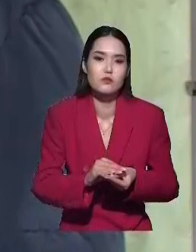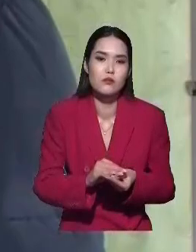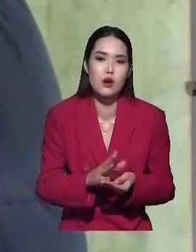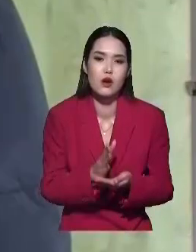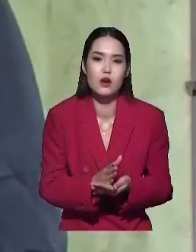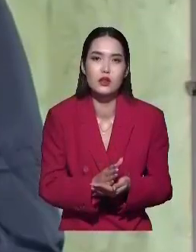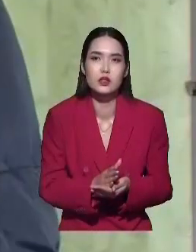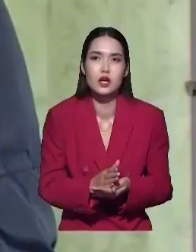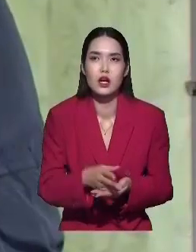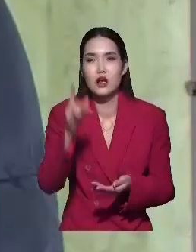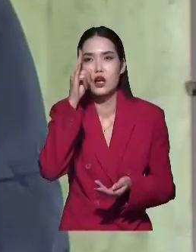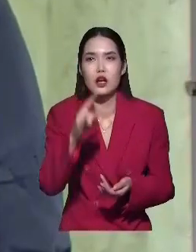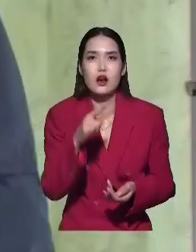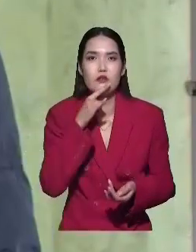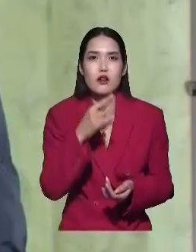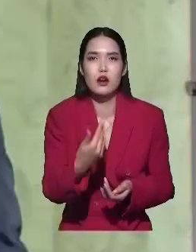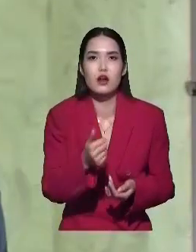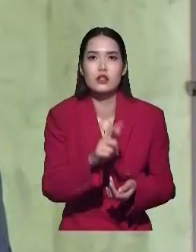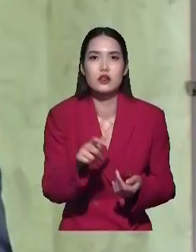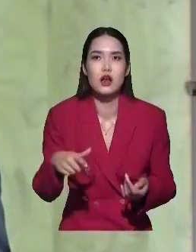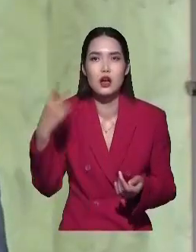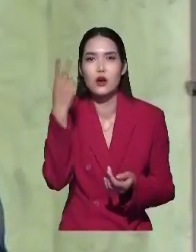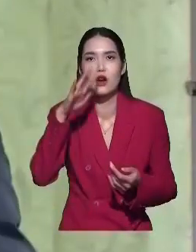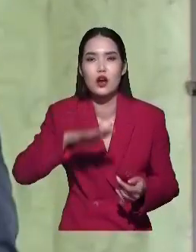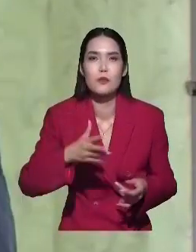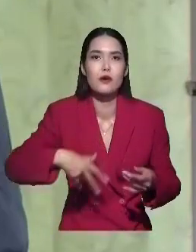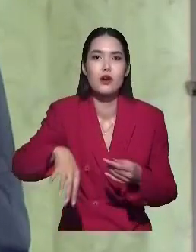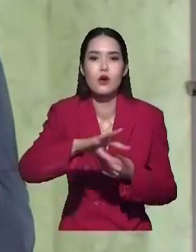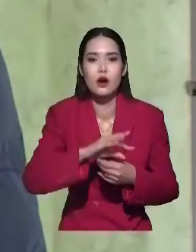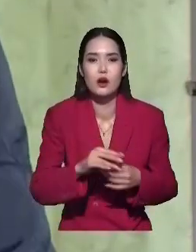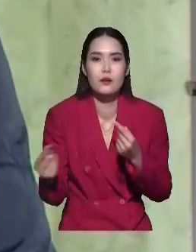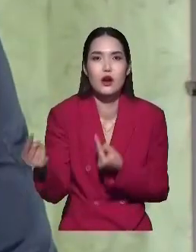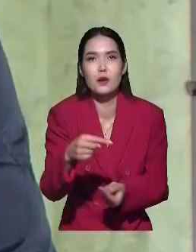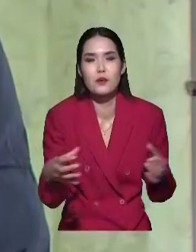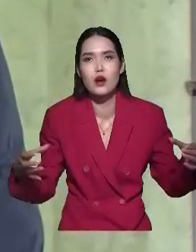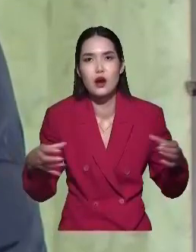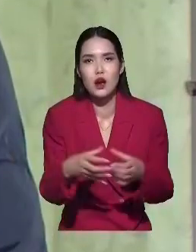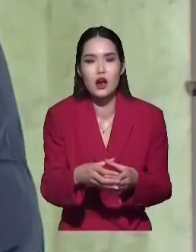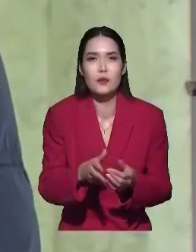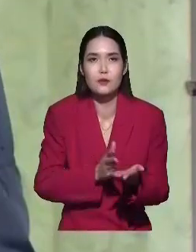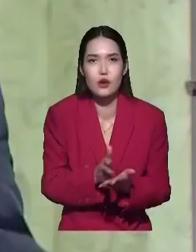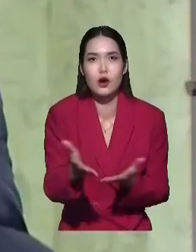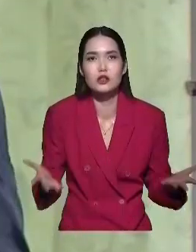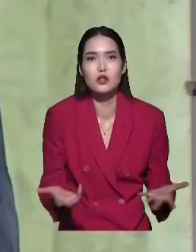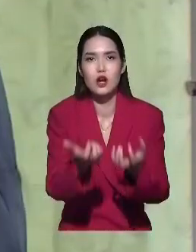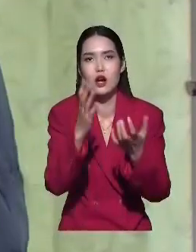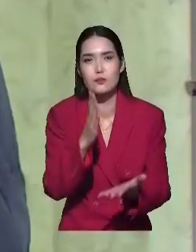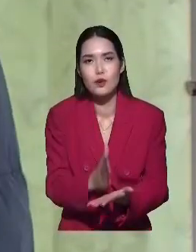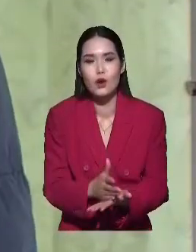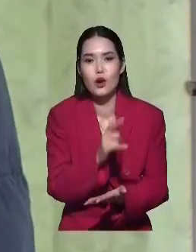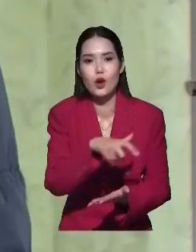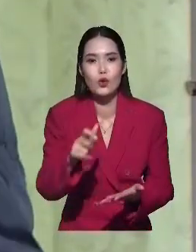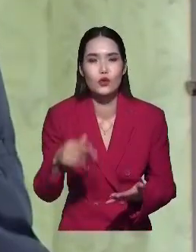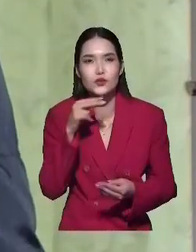молодцы. Қазақстандықтар жарады. Елбасына күн туса барлығы бірігіп әрдайым қол ұшын созуға тырысады. Бұл тұста волонтерлардың еңбегі